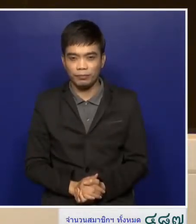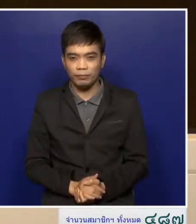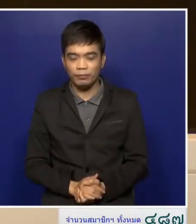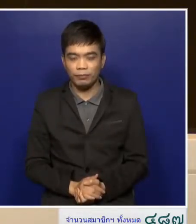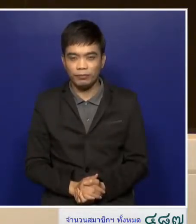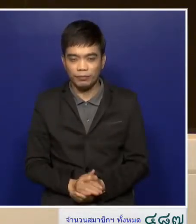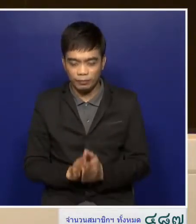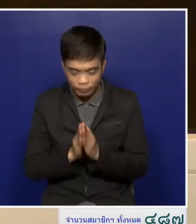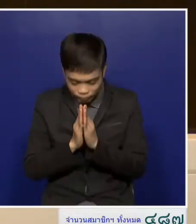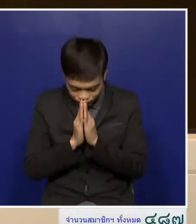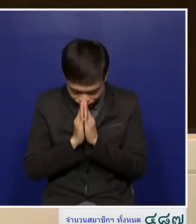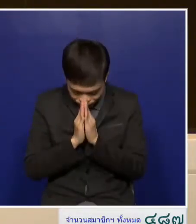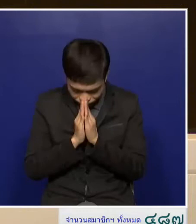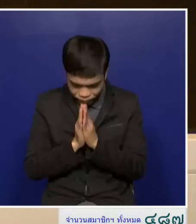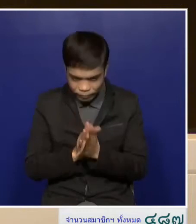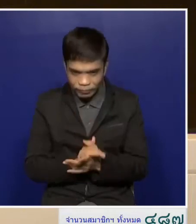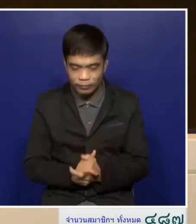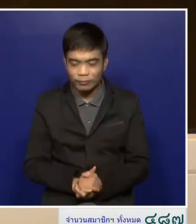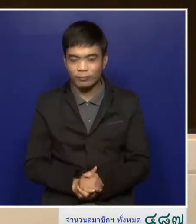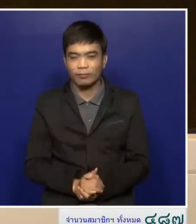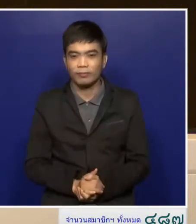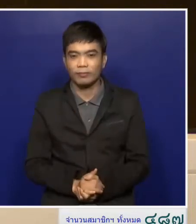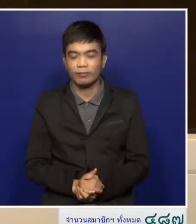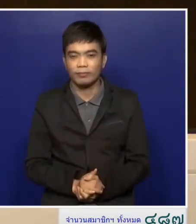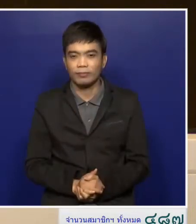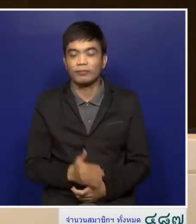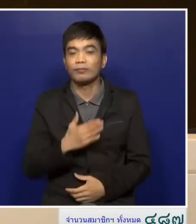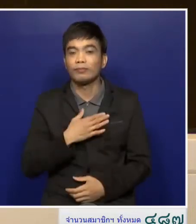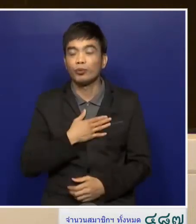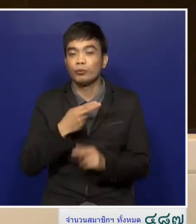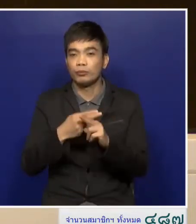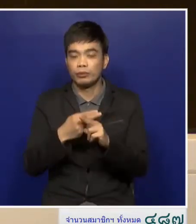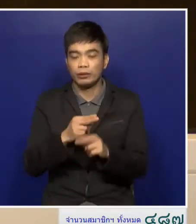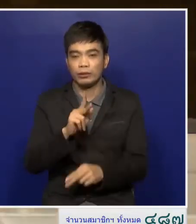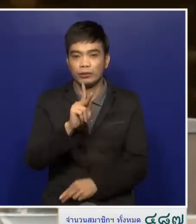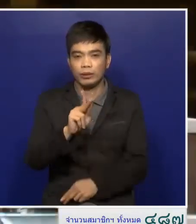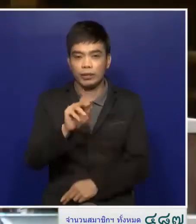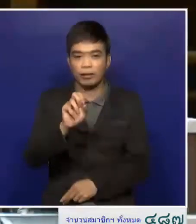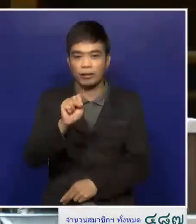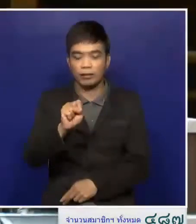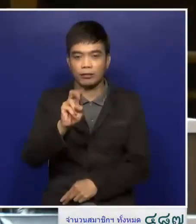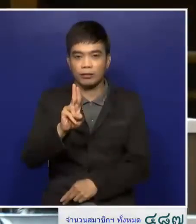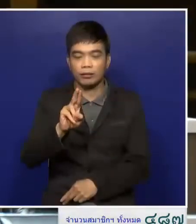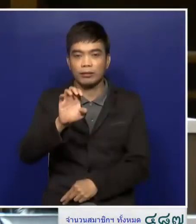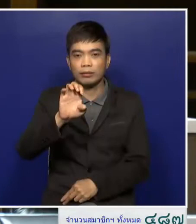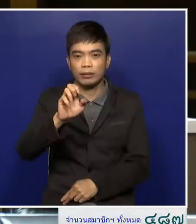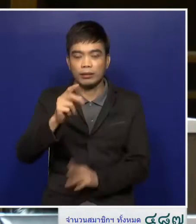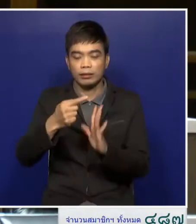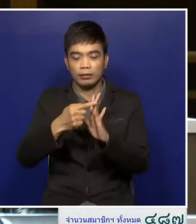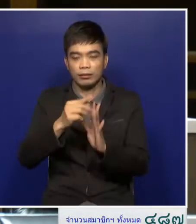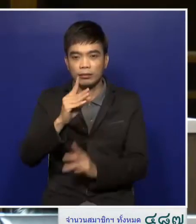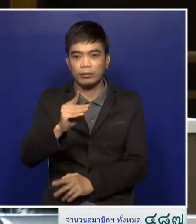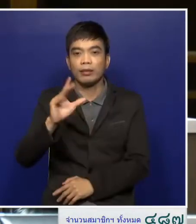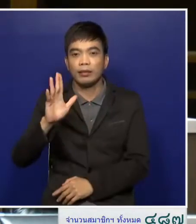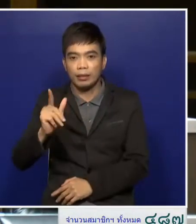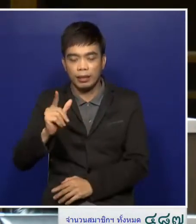กราบเรียนท่านประธานที่เคารพกับผมนายกสิเดชชุติมันสมาชิกสภาผู้แทนราษฎรเขต8